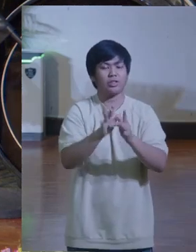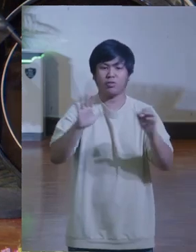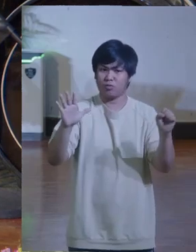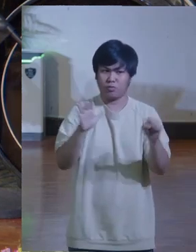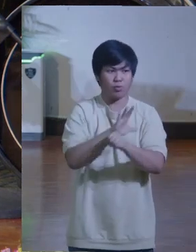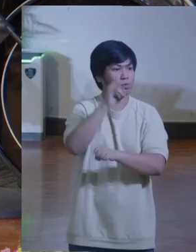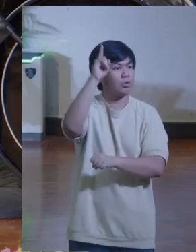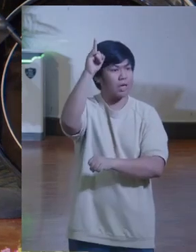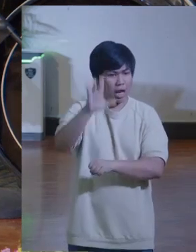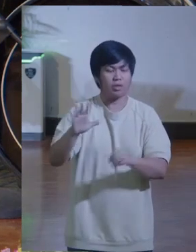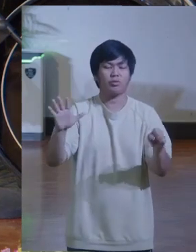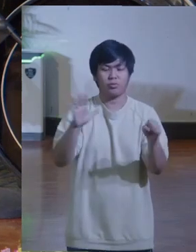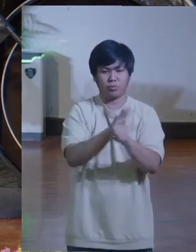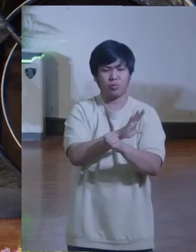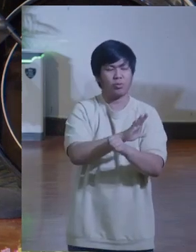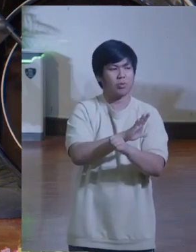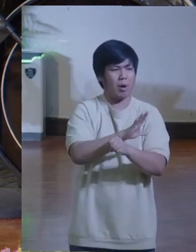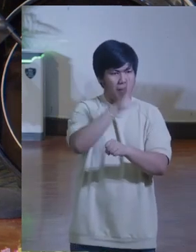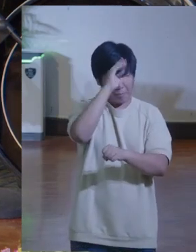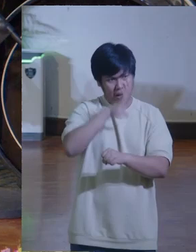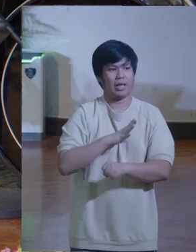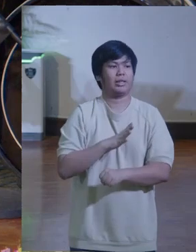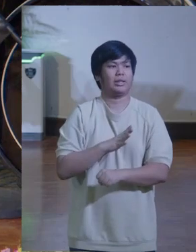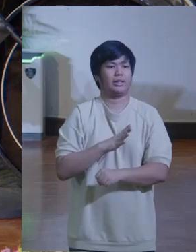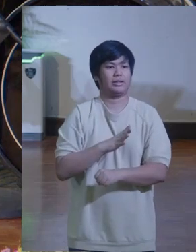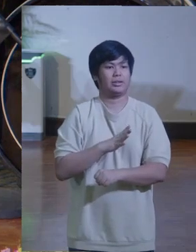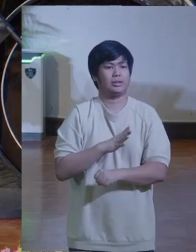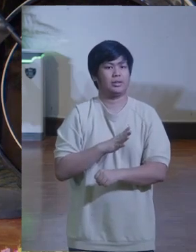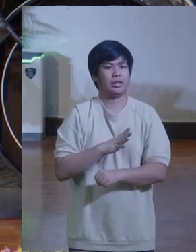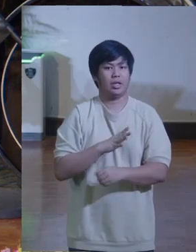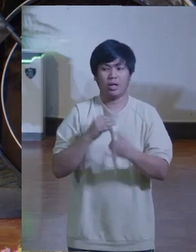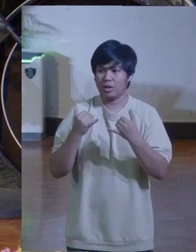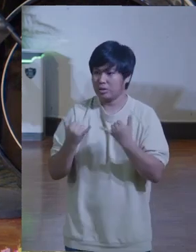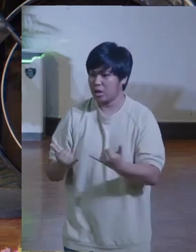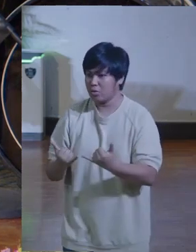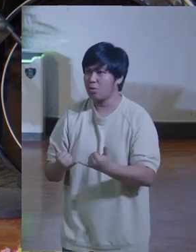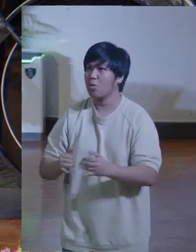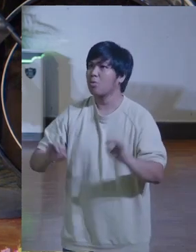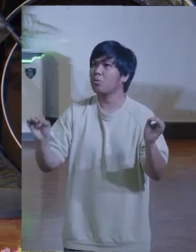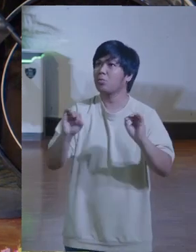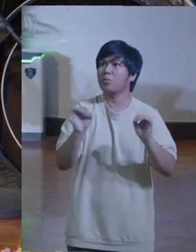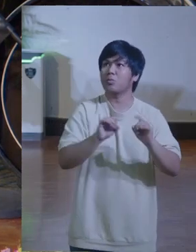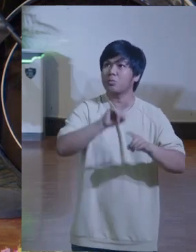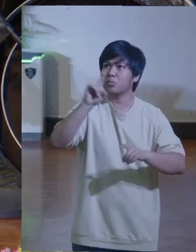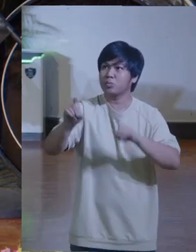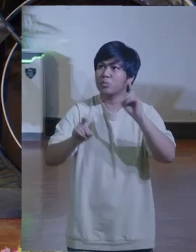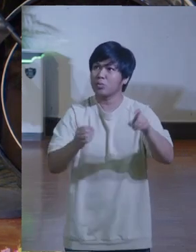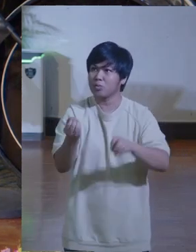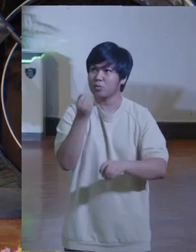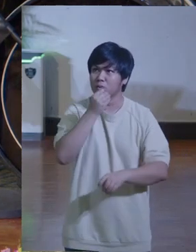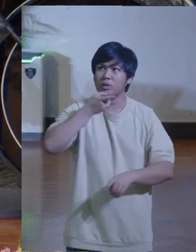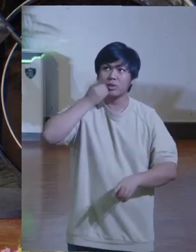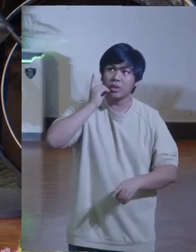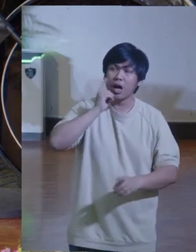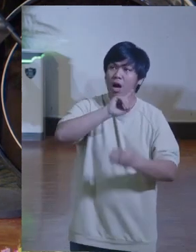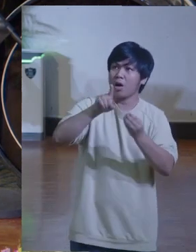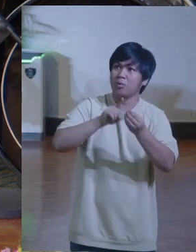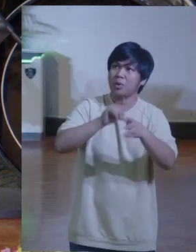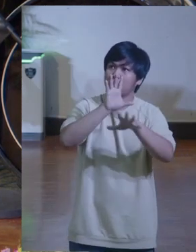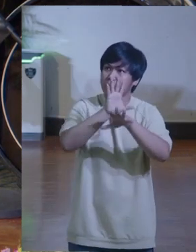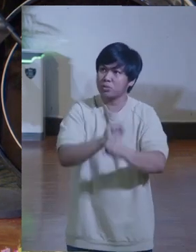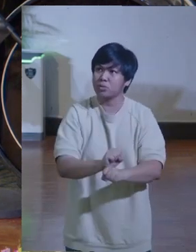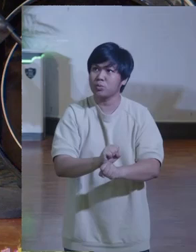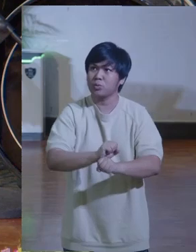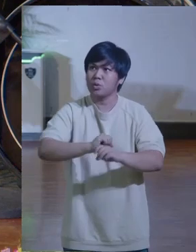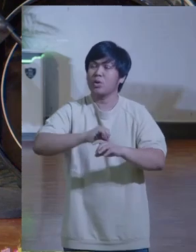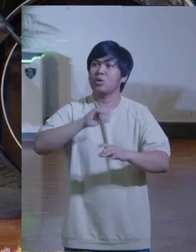Therefore, let no one pass judgment on you in questions of food or drink, or with regard to a festival, or a